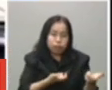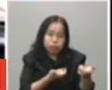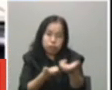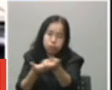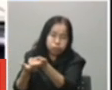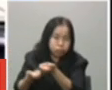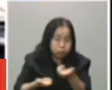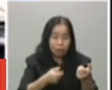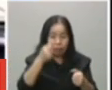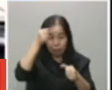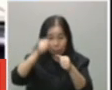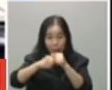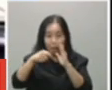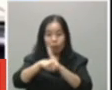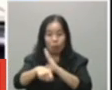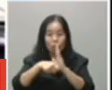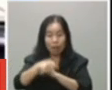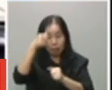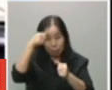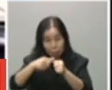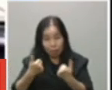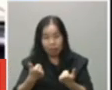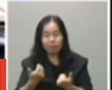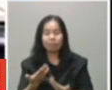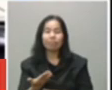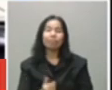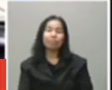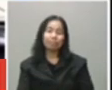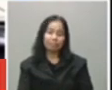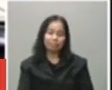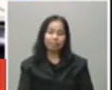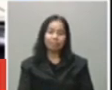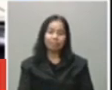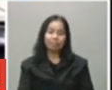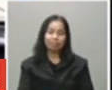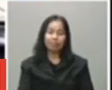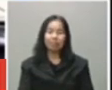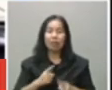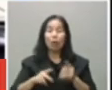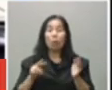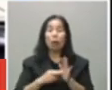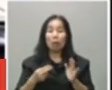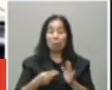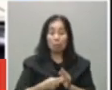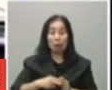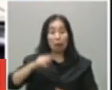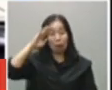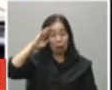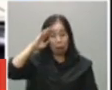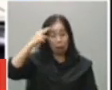ธิ์พลเอกประยุทธ์คุมตำรวจด้วย